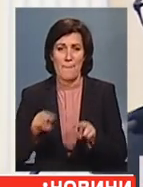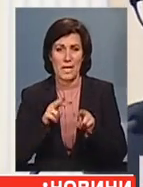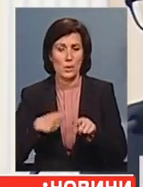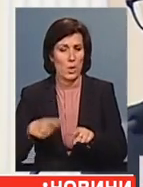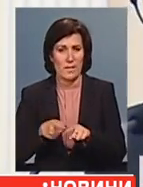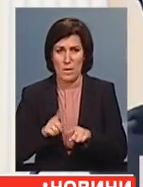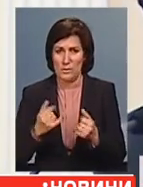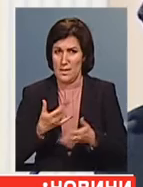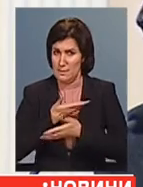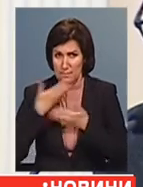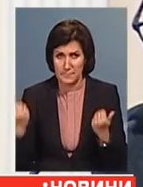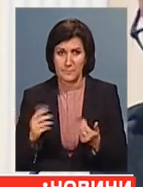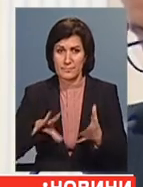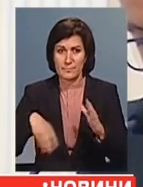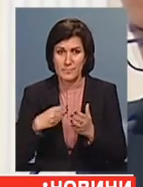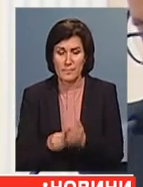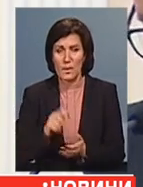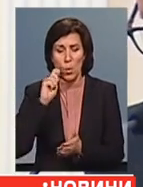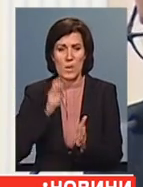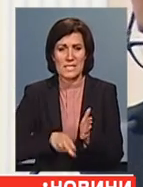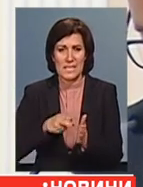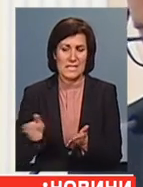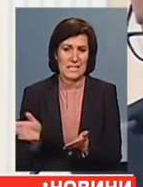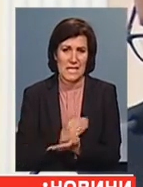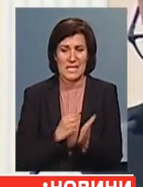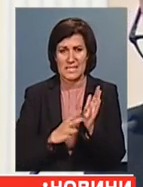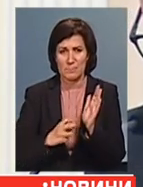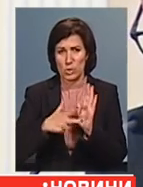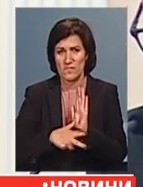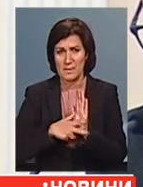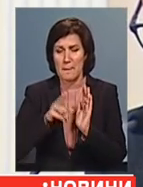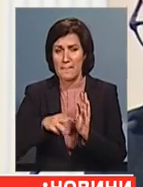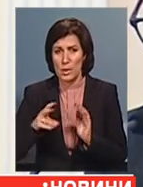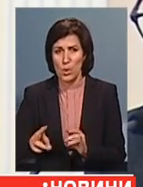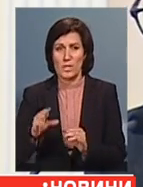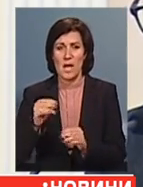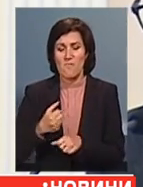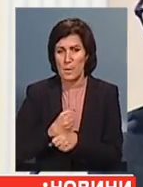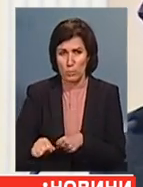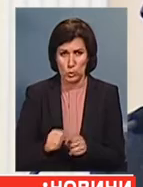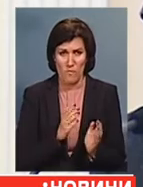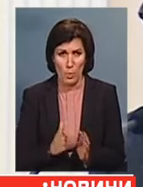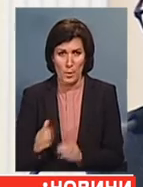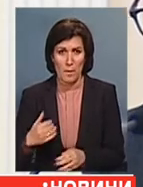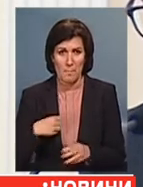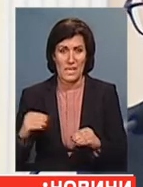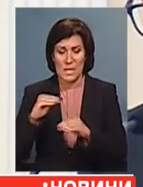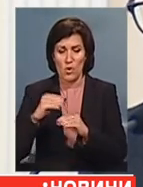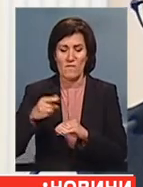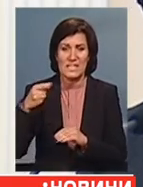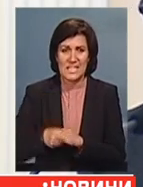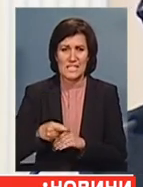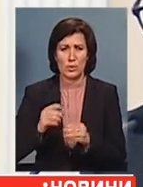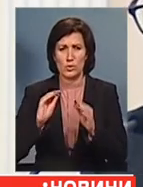не здійснюється. Так, з рахунку «Укрзалізниці» зняли 780 мільйонів у примусовому порядку. Ми нарахували